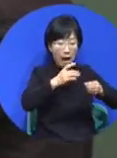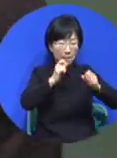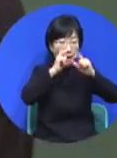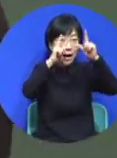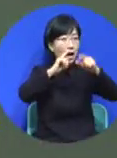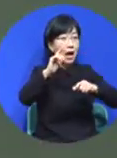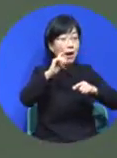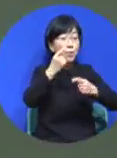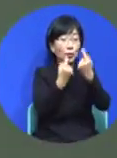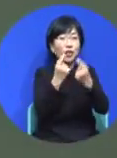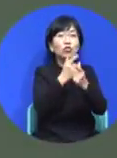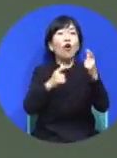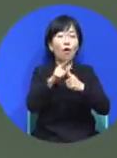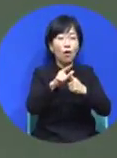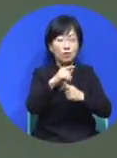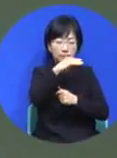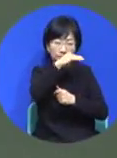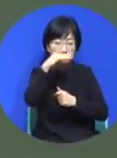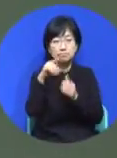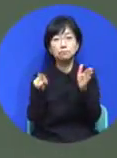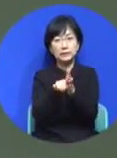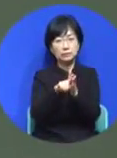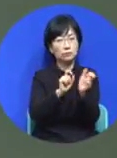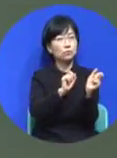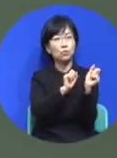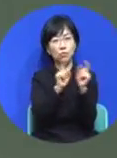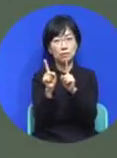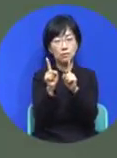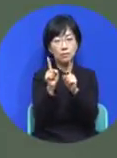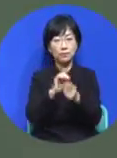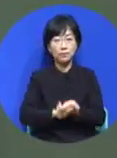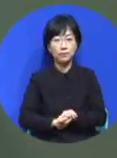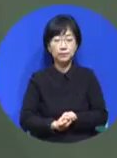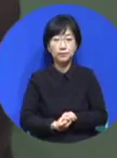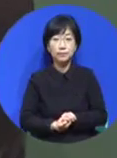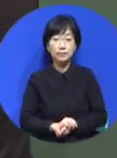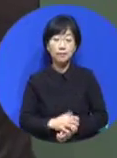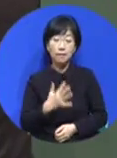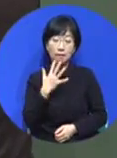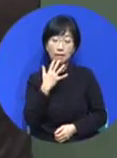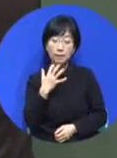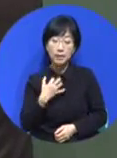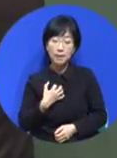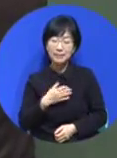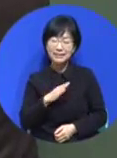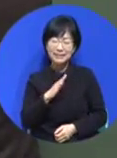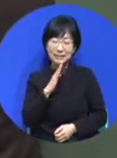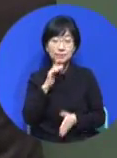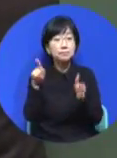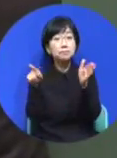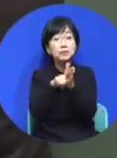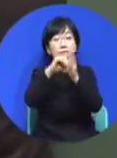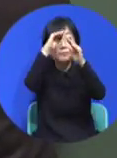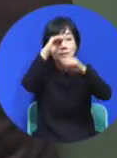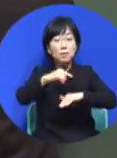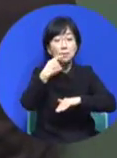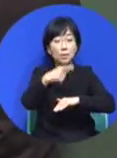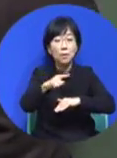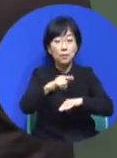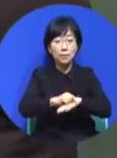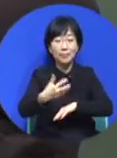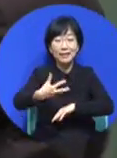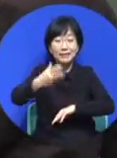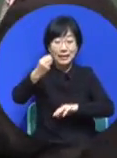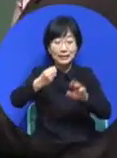simply realizations. This is what Abraham had. 아브라함이 진짜 믿음 가졌는데 그 내용이 창세기 22장 1절에서